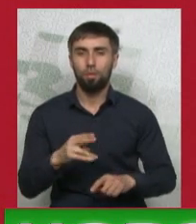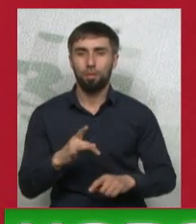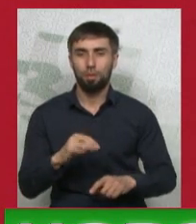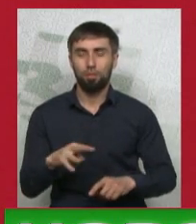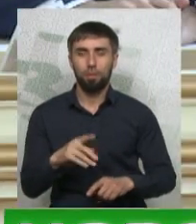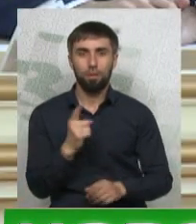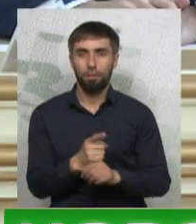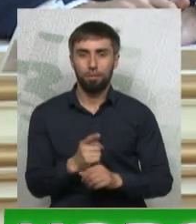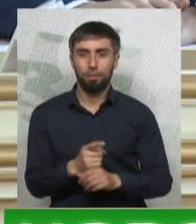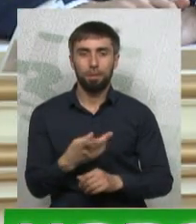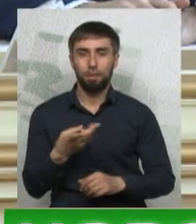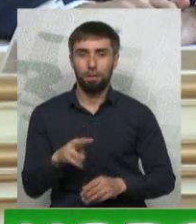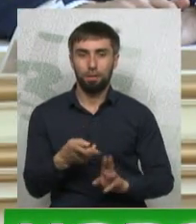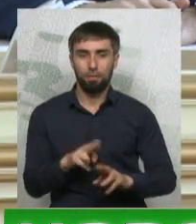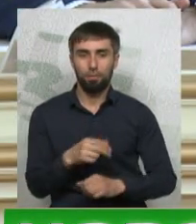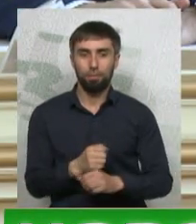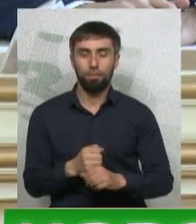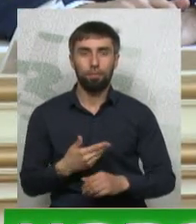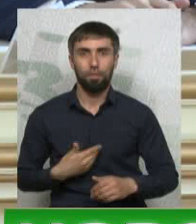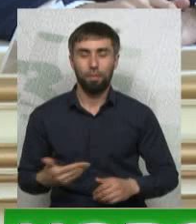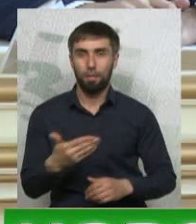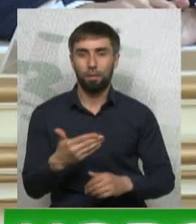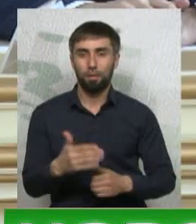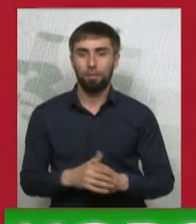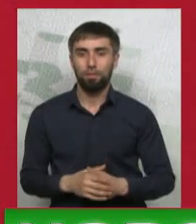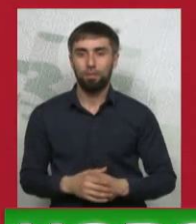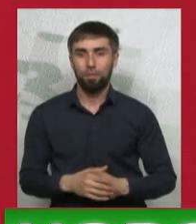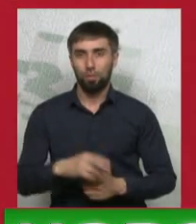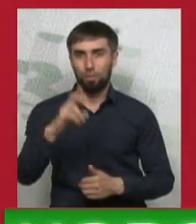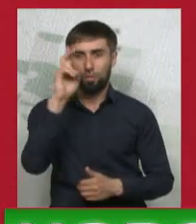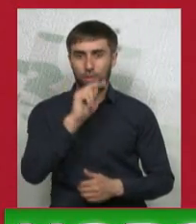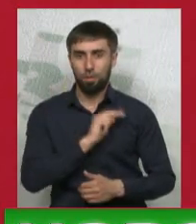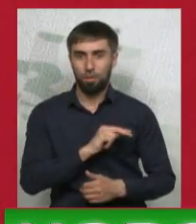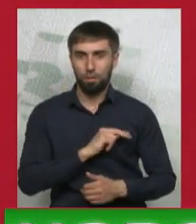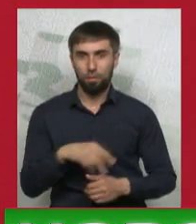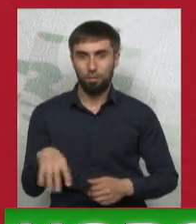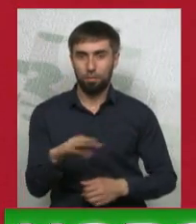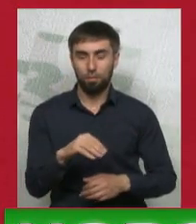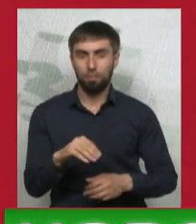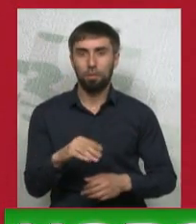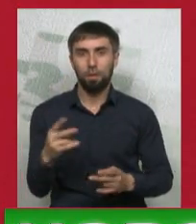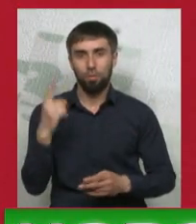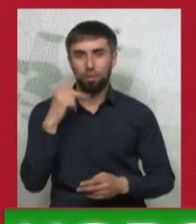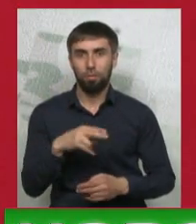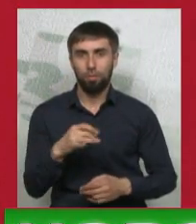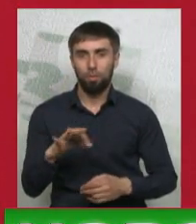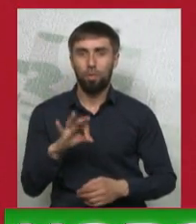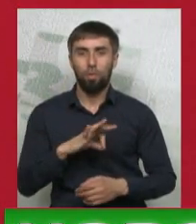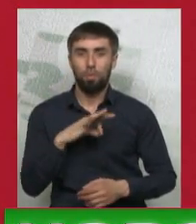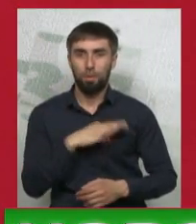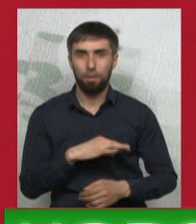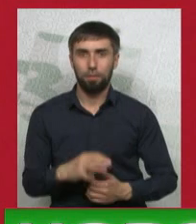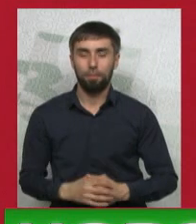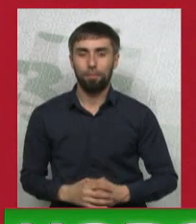позволено, и не надо этого делать. Мы государевы люди, мы должны думать предметно о